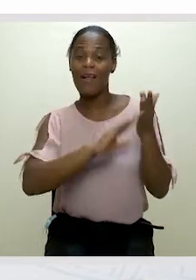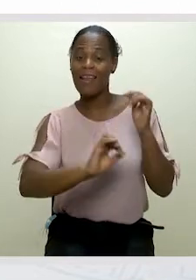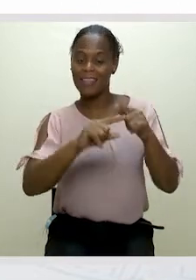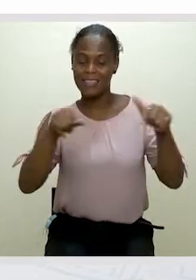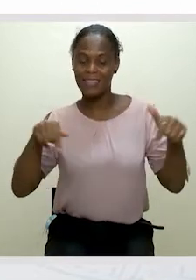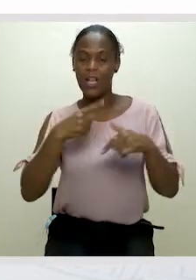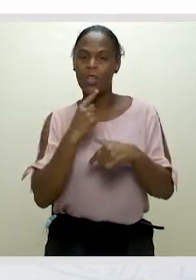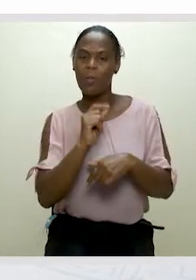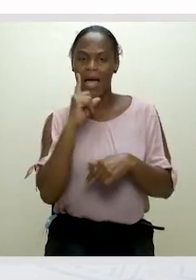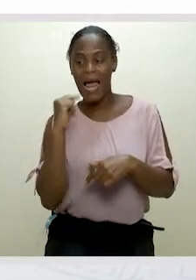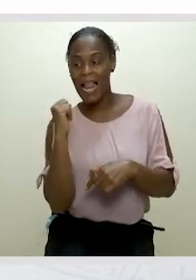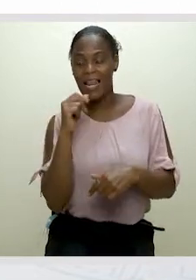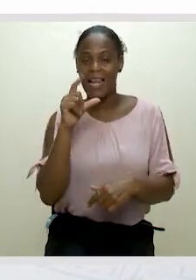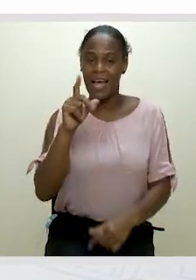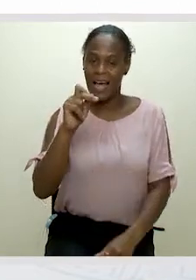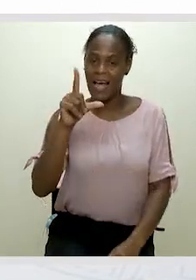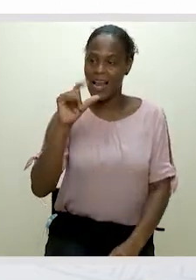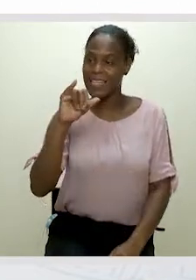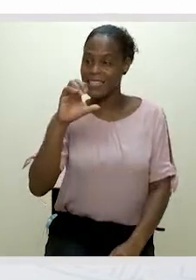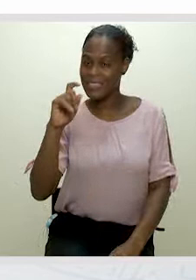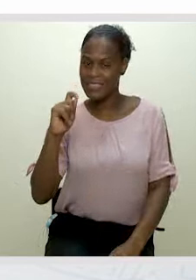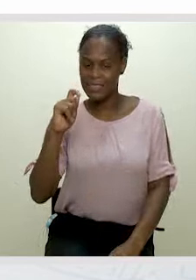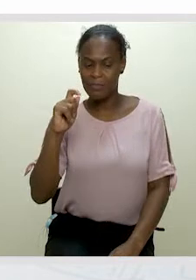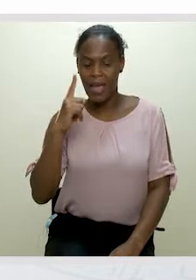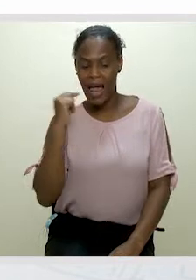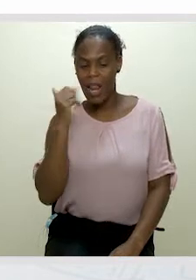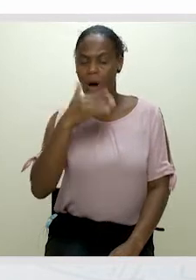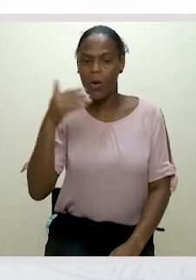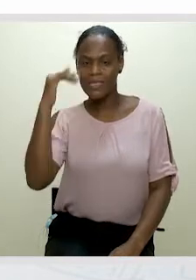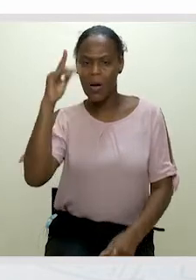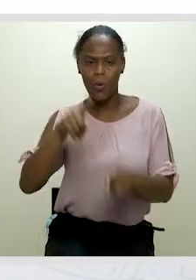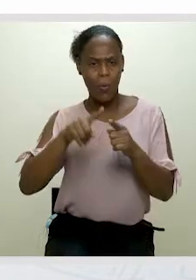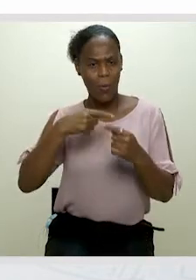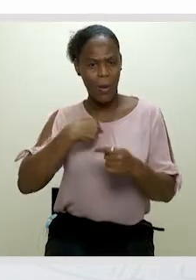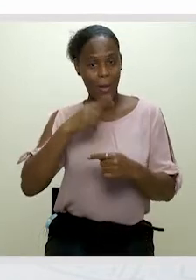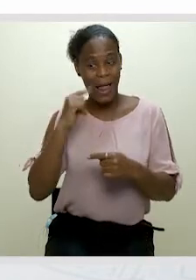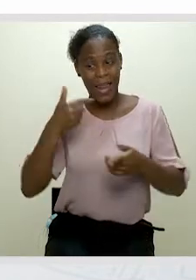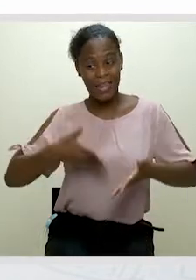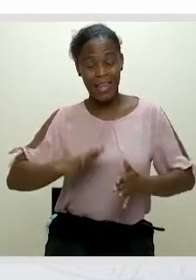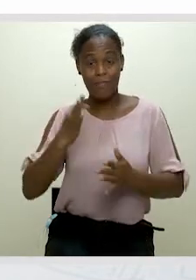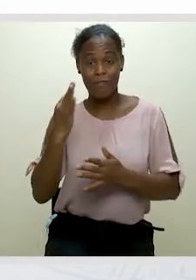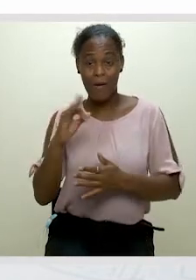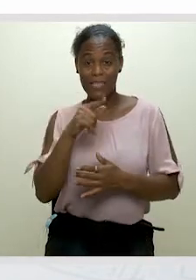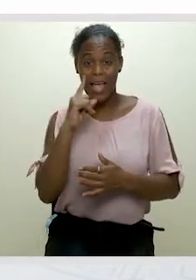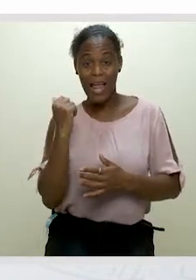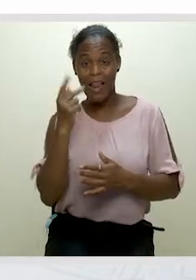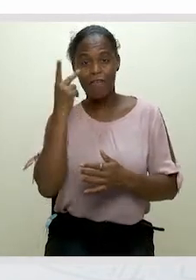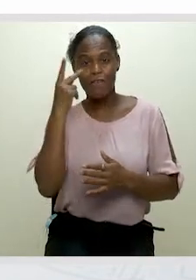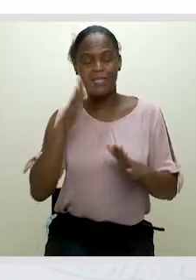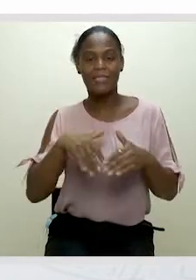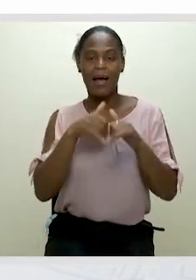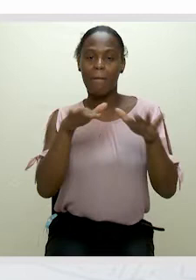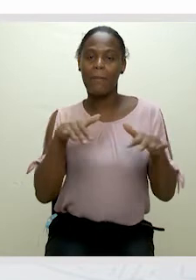Alice et elle a 11 ans comme moi. Elle est française et elle habite à Praia. Elle